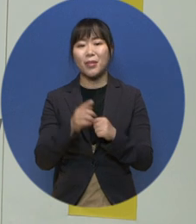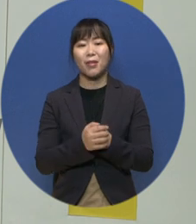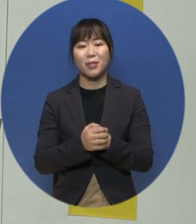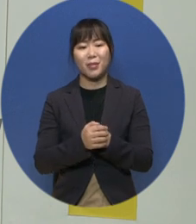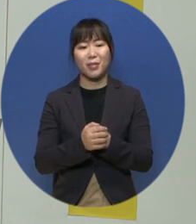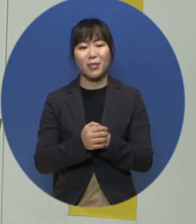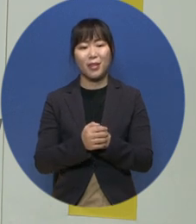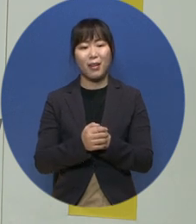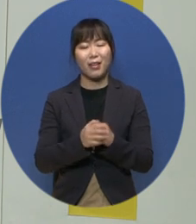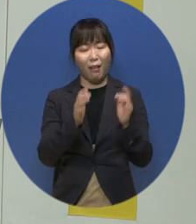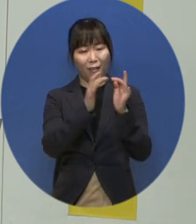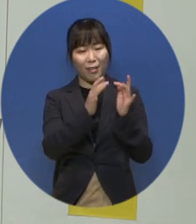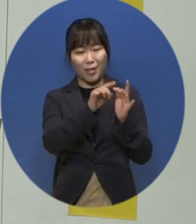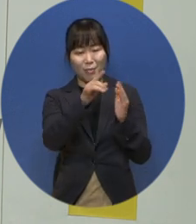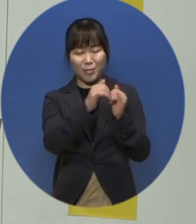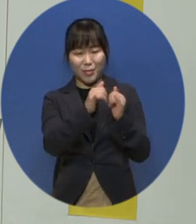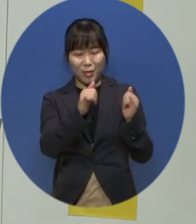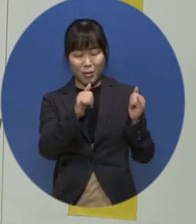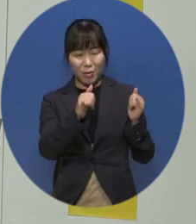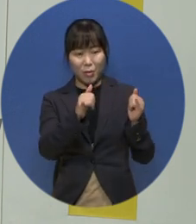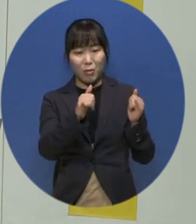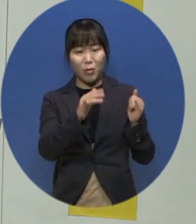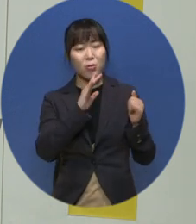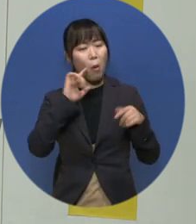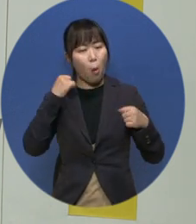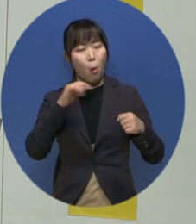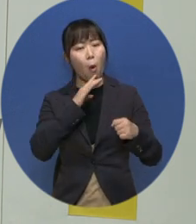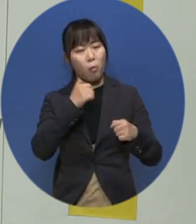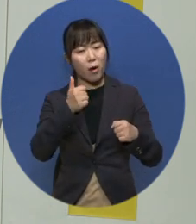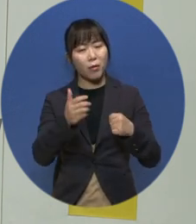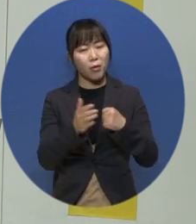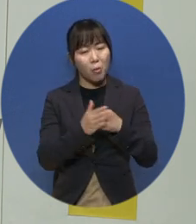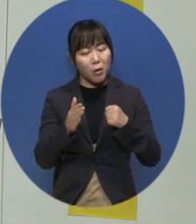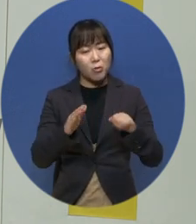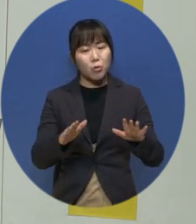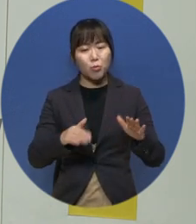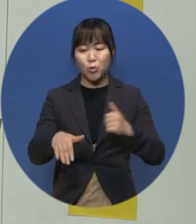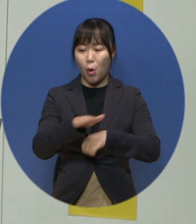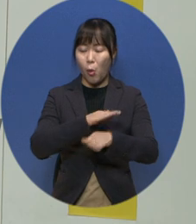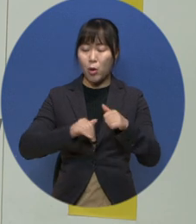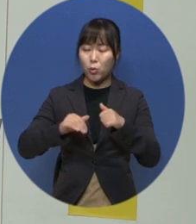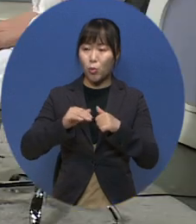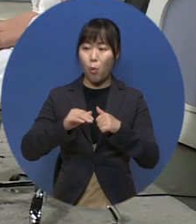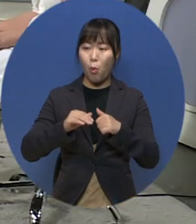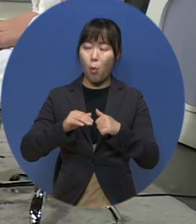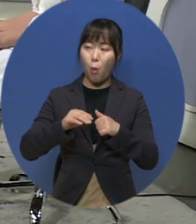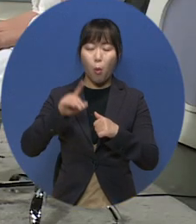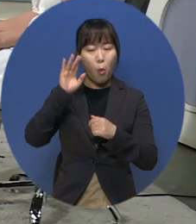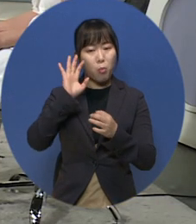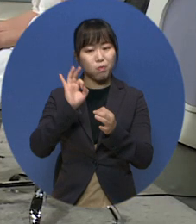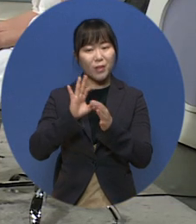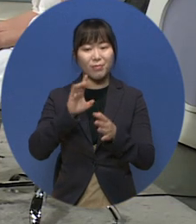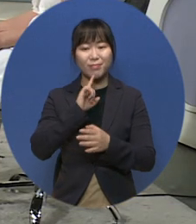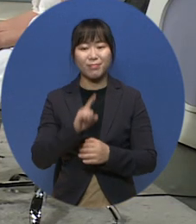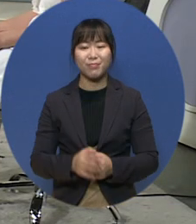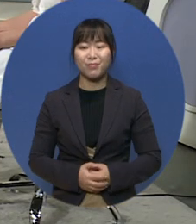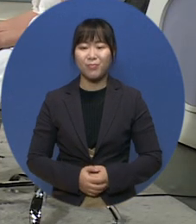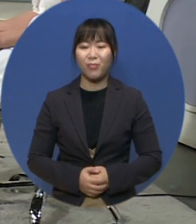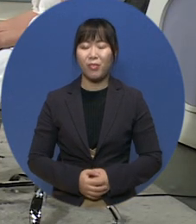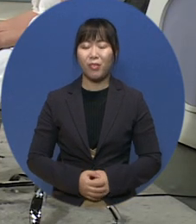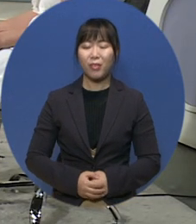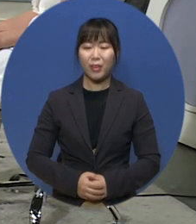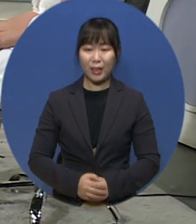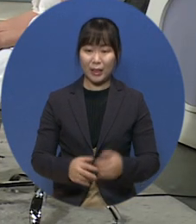뽑은 연극이라서 그런가 보죠. 예, 불황에 참 약간 의외라는 생각이 드네요. 네. 그러니까